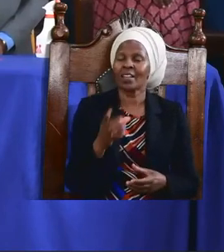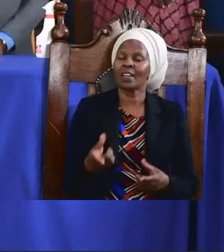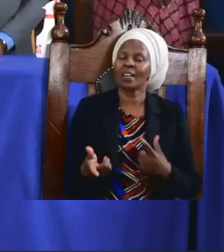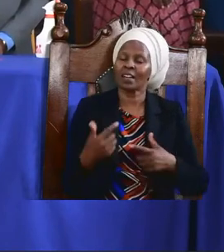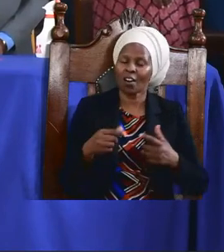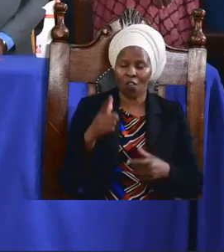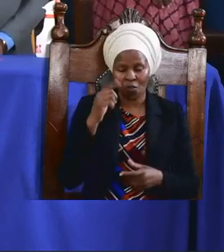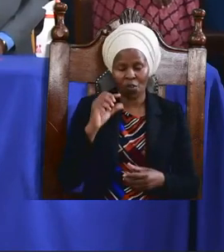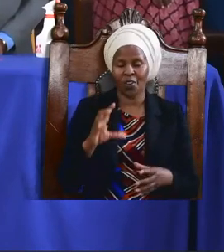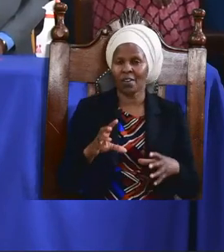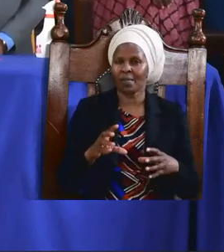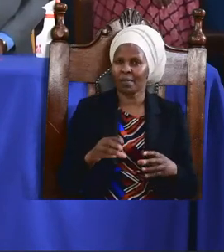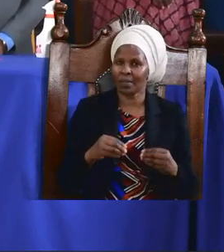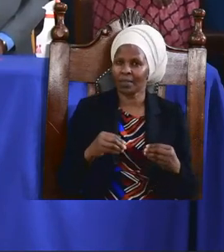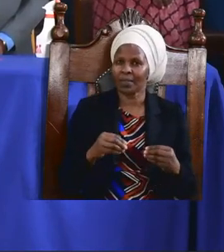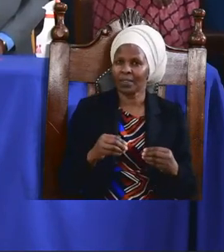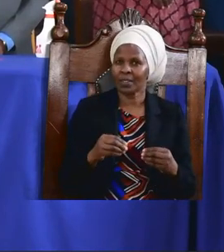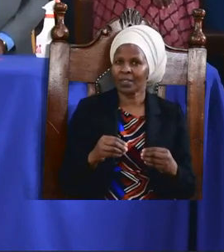kutupeleka binguni.